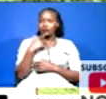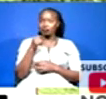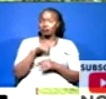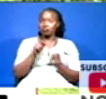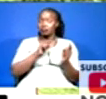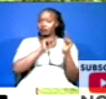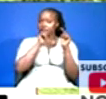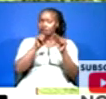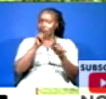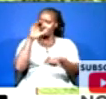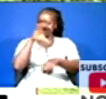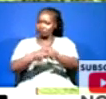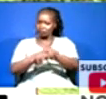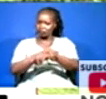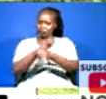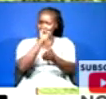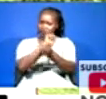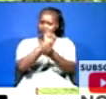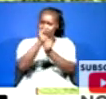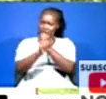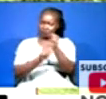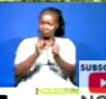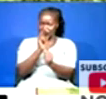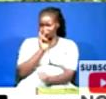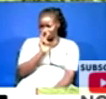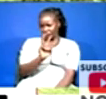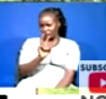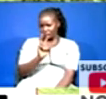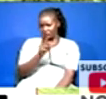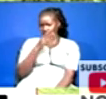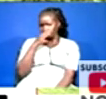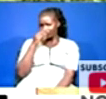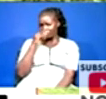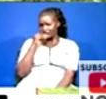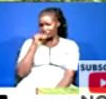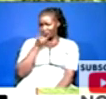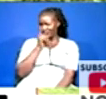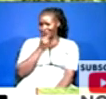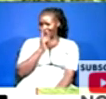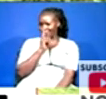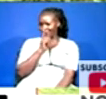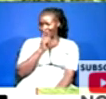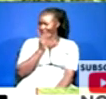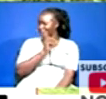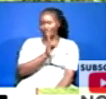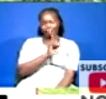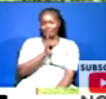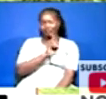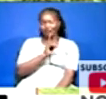pale, tukamshika, tukamfuga kwa kamba kwa sababu tuliona mama maneno yenye alikuwa anaongea. Tukaona tu hii mtoto kichwa